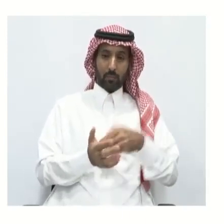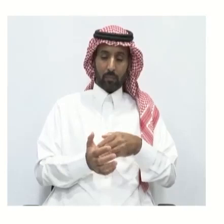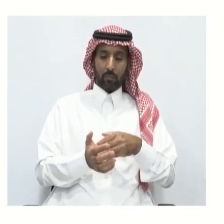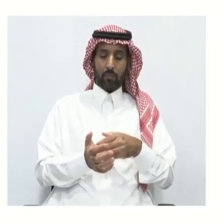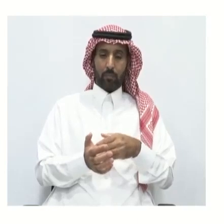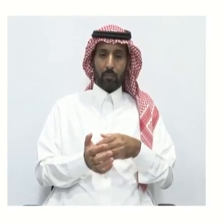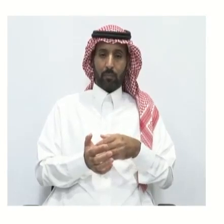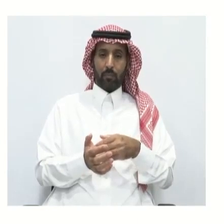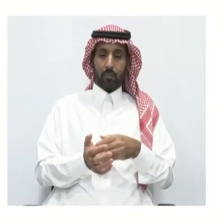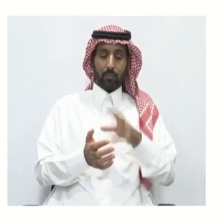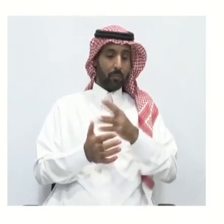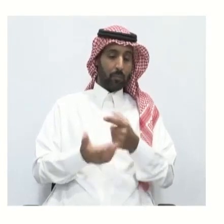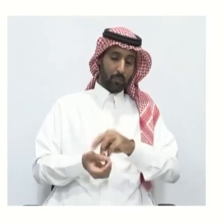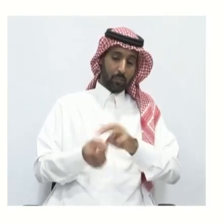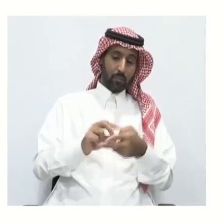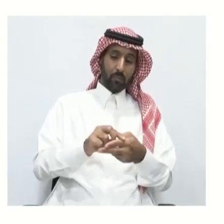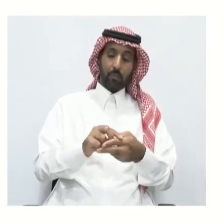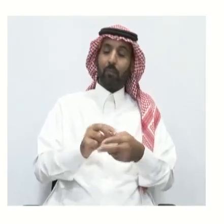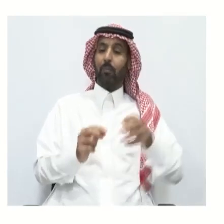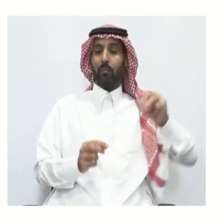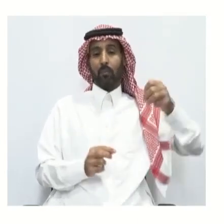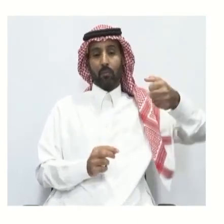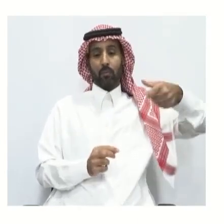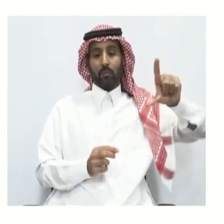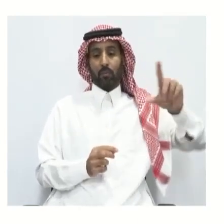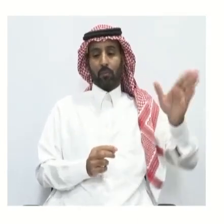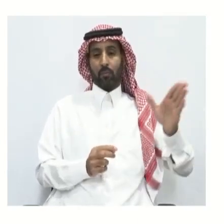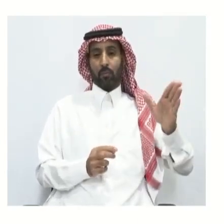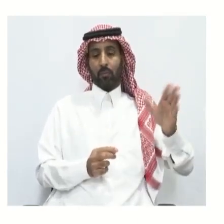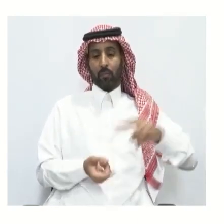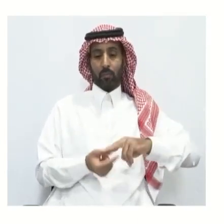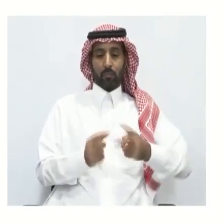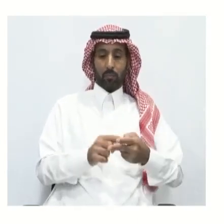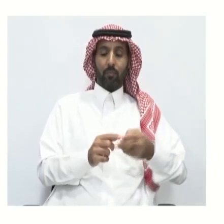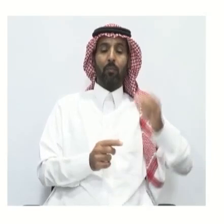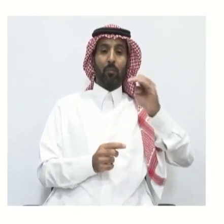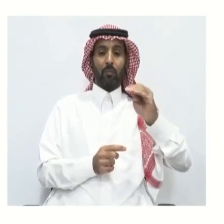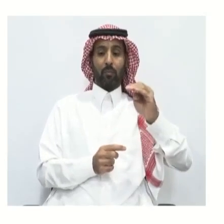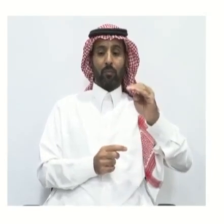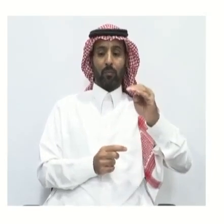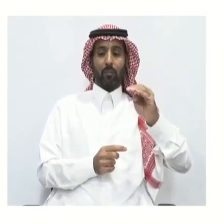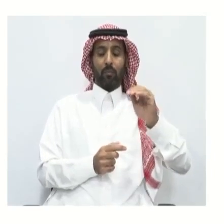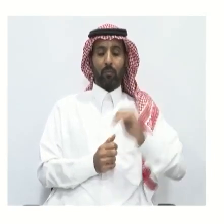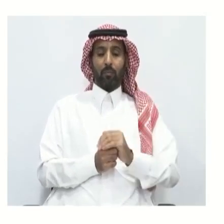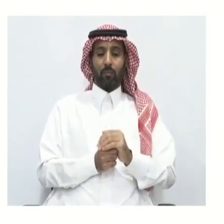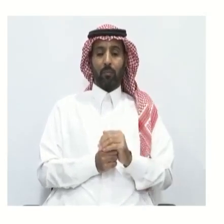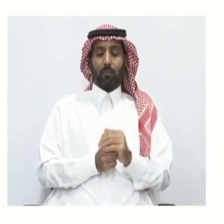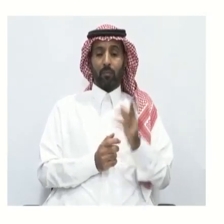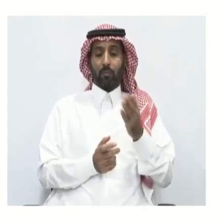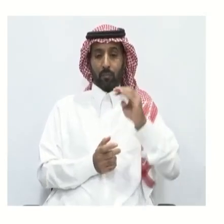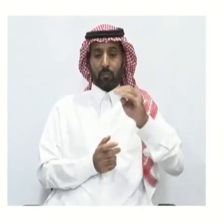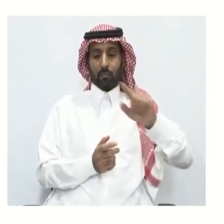وهنا قمنا بتحويل مولات يوديد الزنك في جرامات عفوا هنا جرام